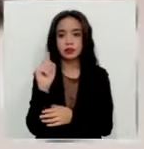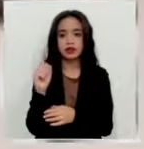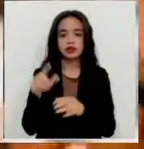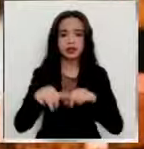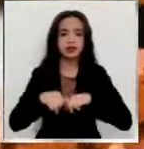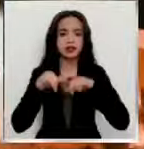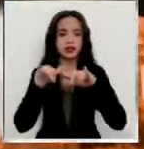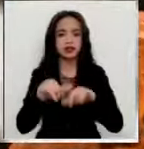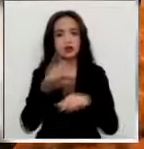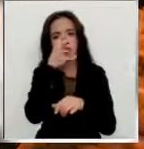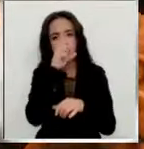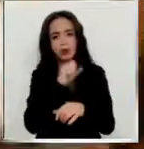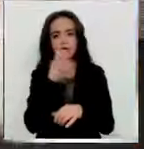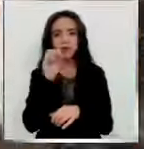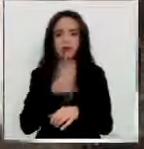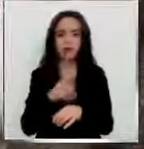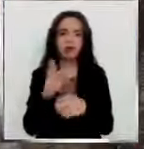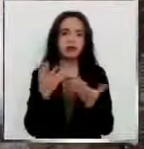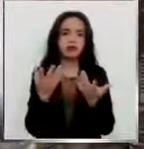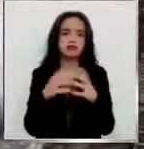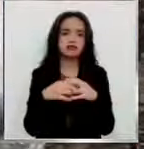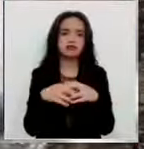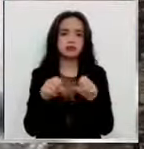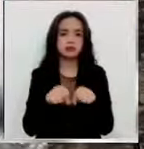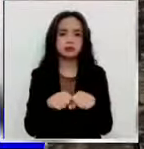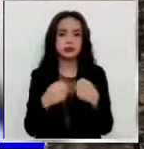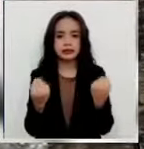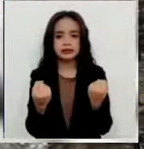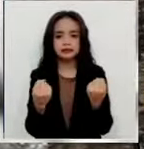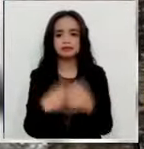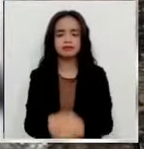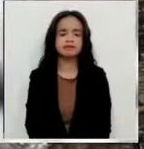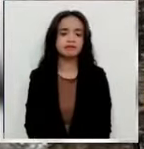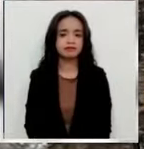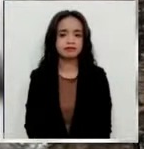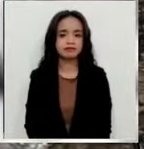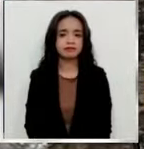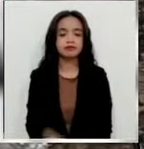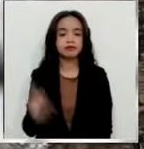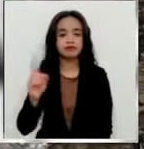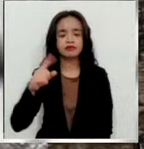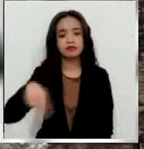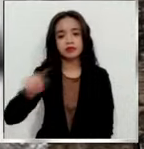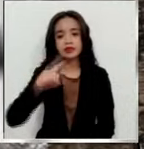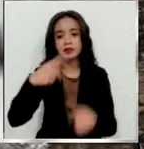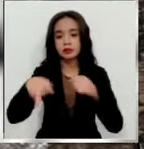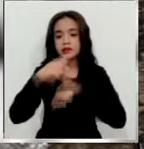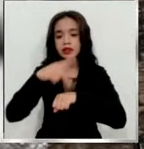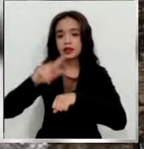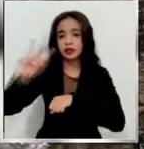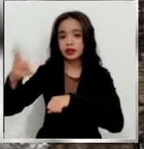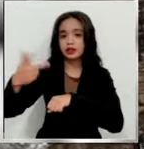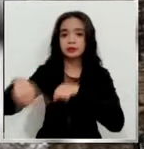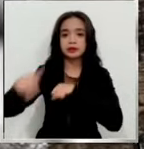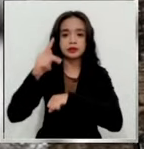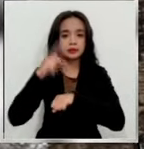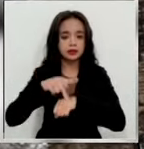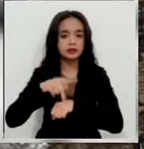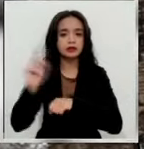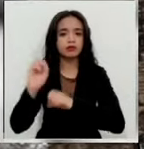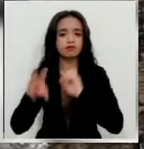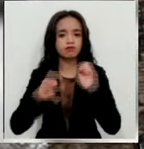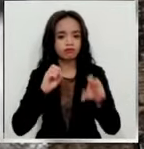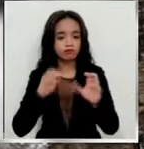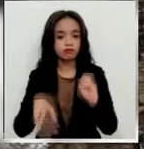o sirang electronics. Sa Southeast Asia, pangatlo ang Pilipinas sa pinakamaraming e-waste na nasa